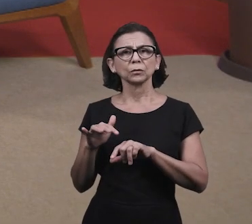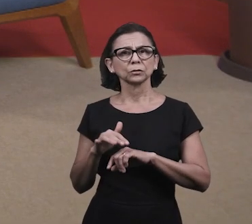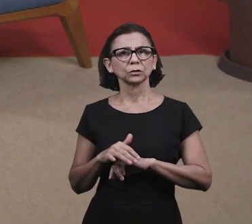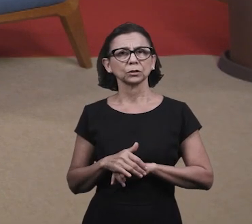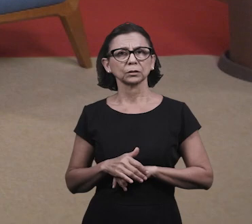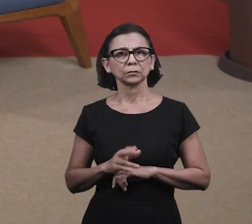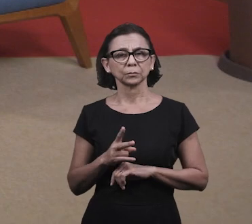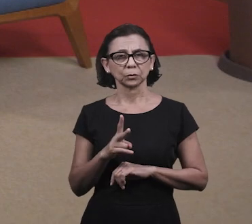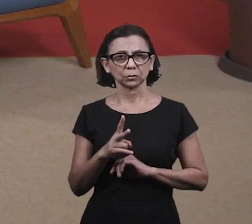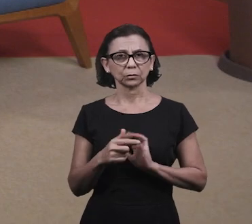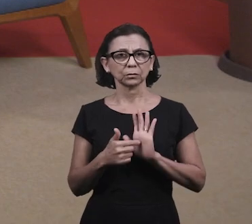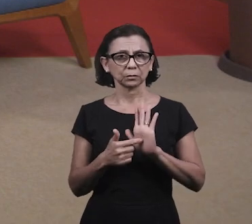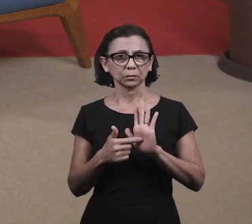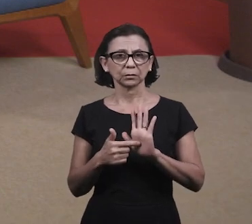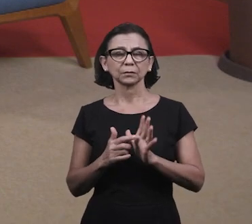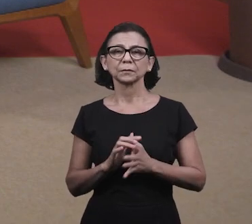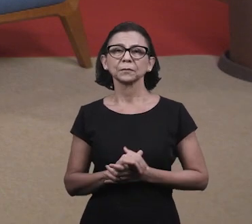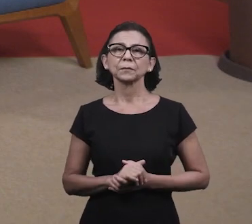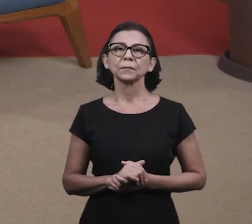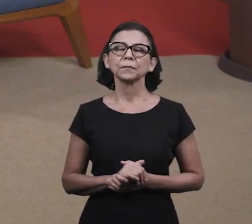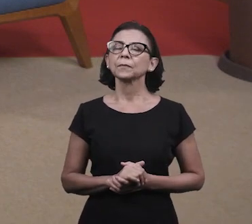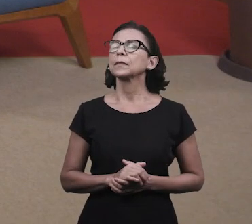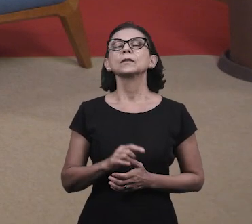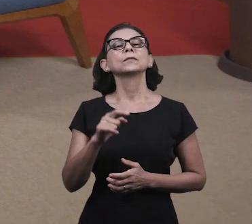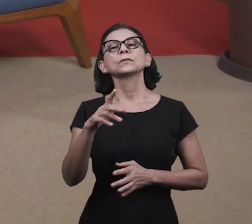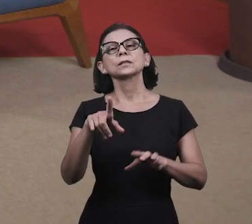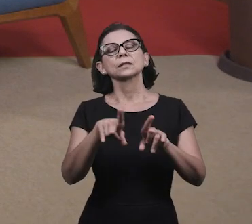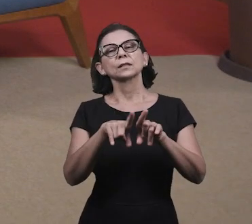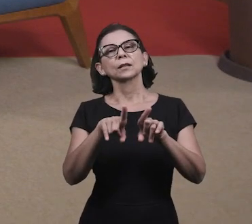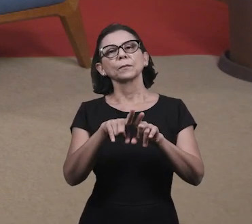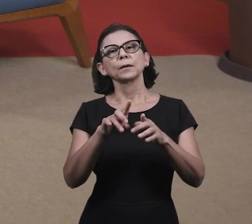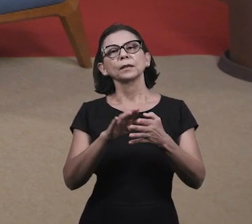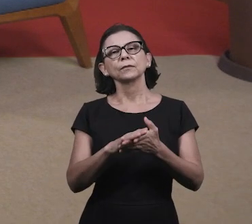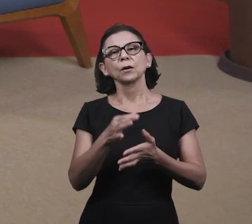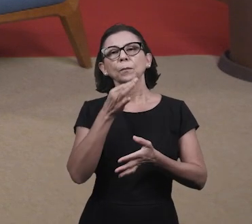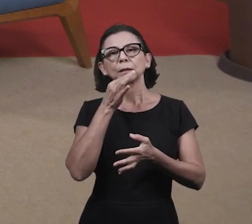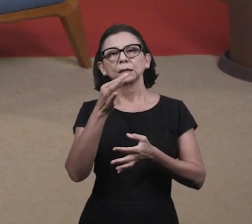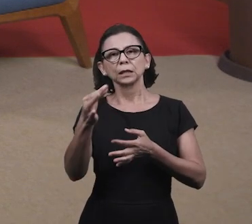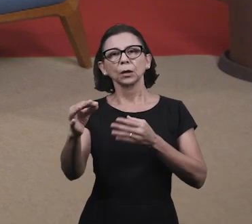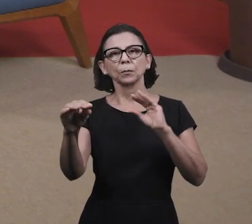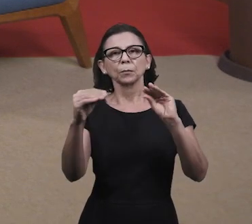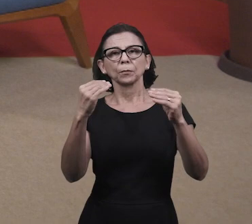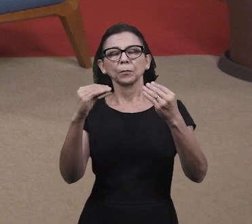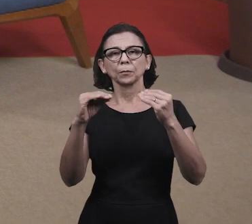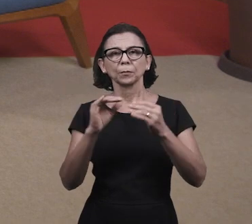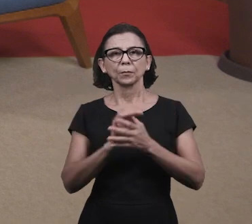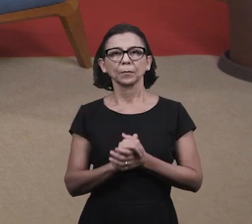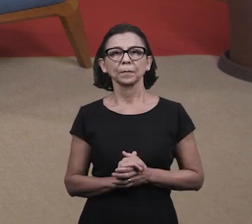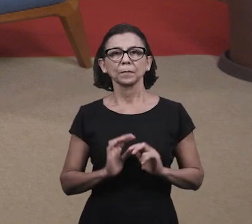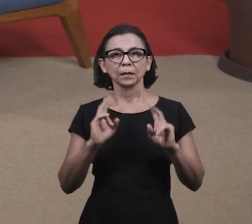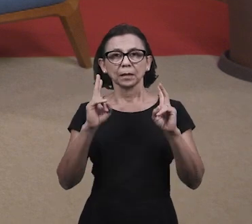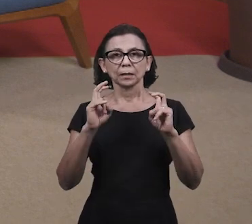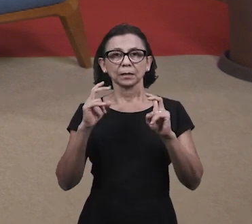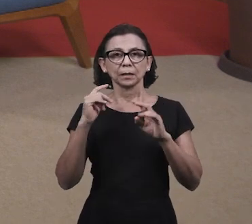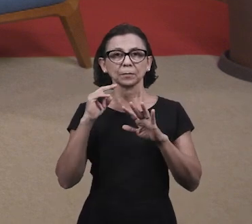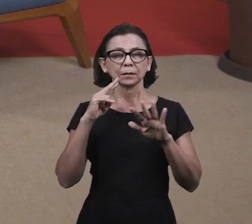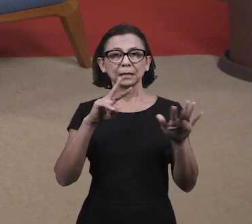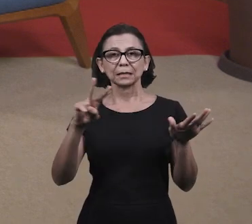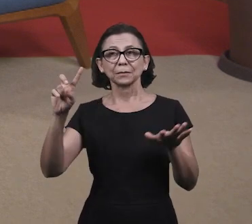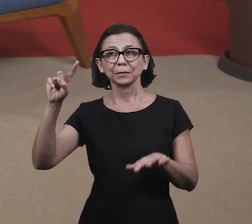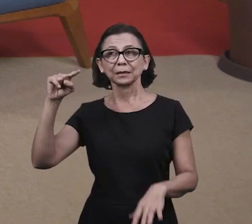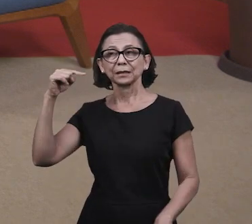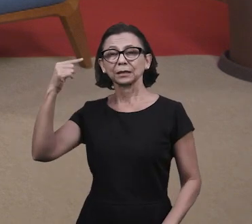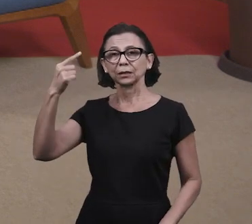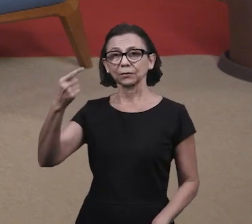QR code apparaît à l'écran, afin que vous puissiez aussi envoyer votre commentaire à propos de la thématique de la semaine prochaine. Nous allons aborder